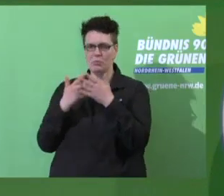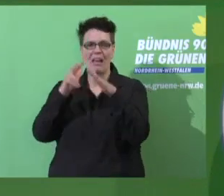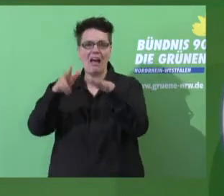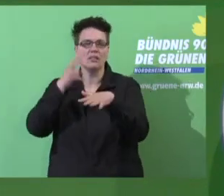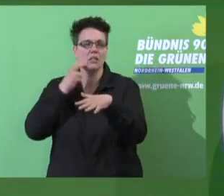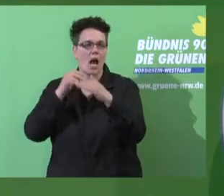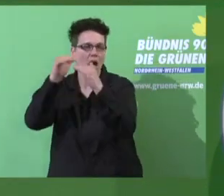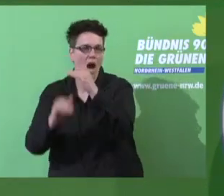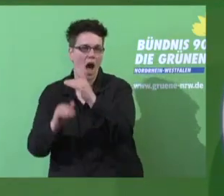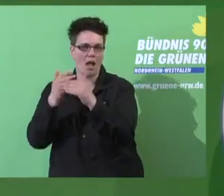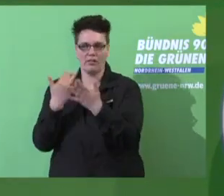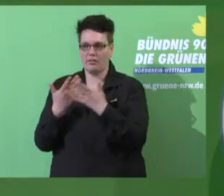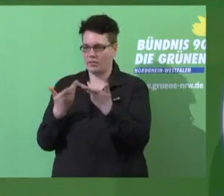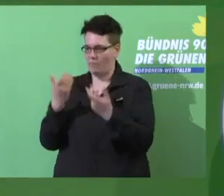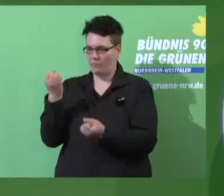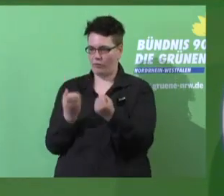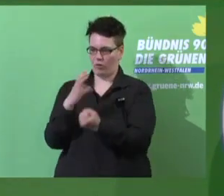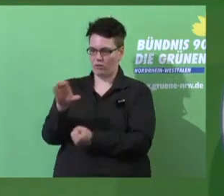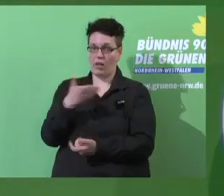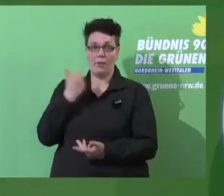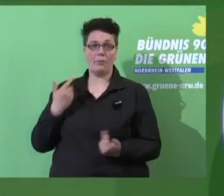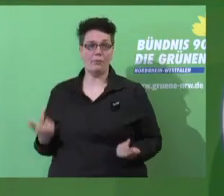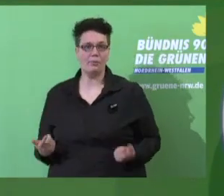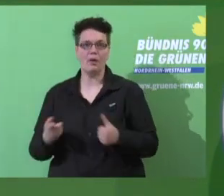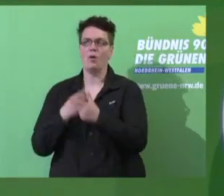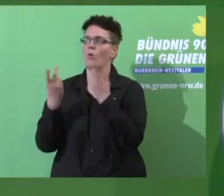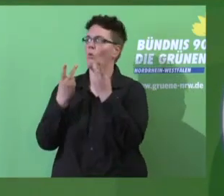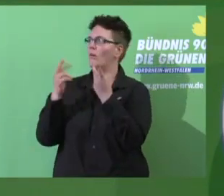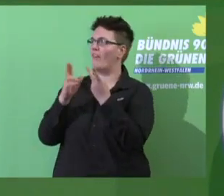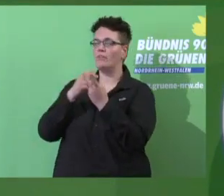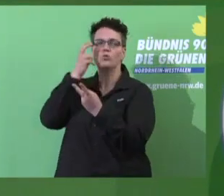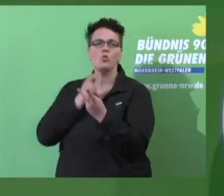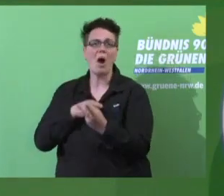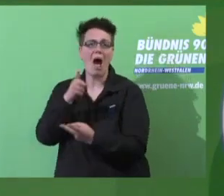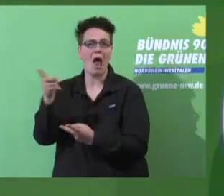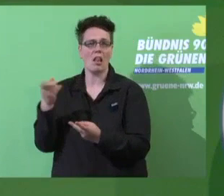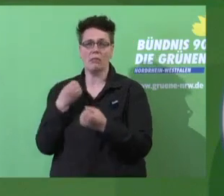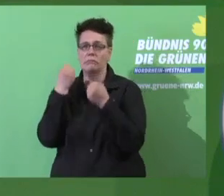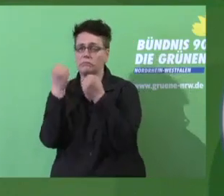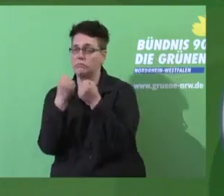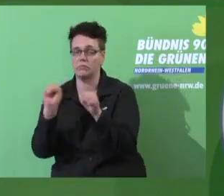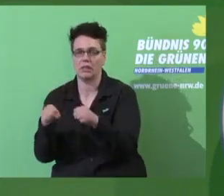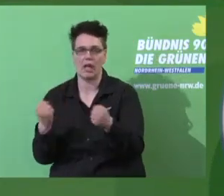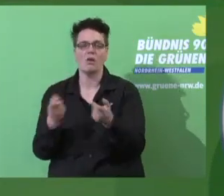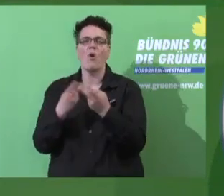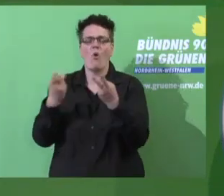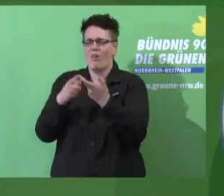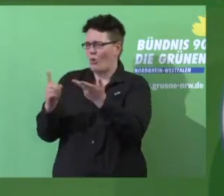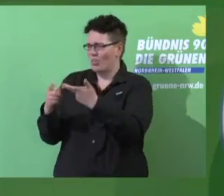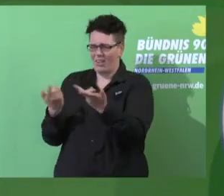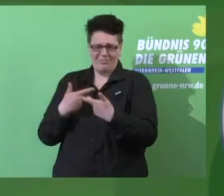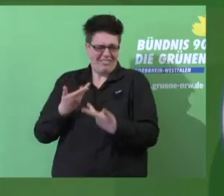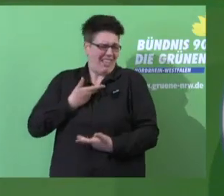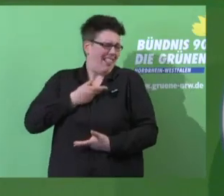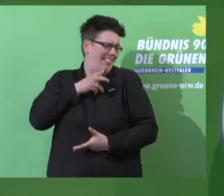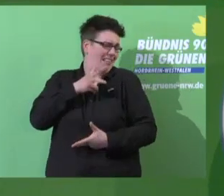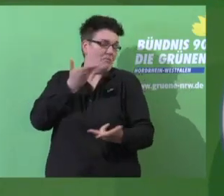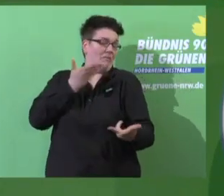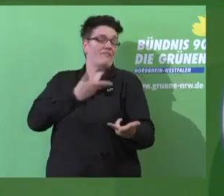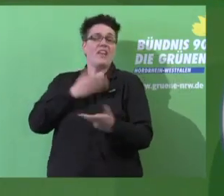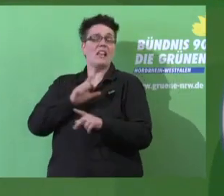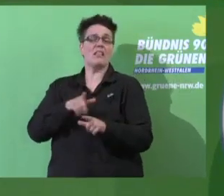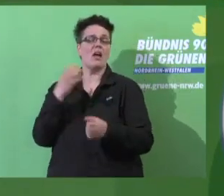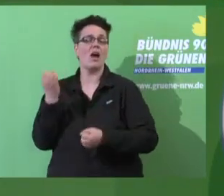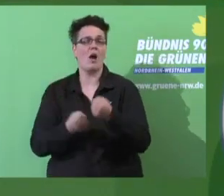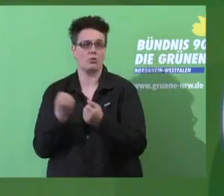haben deshalb keinen Autoführerschein. Es gibt Menschen, die sind zu alt zum Autofahren. Es gibt Menschen, die wollen nicht Autofahren. Es gibt Menschen, die haben